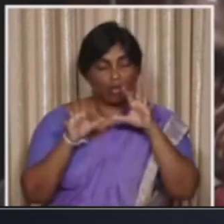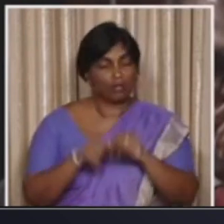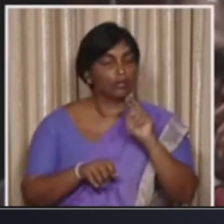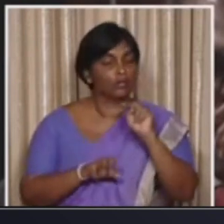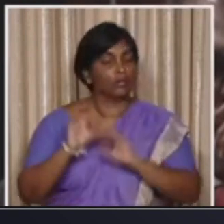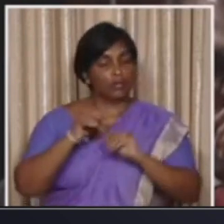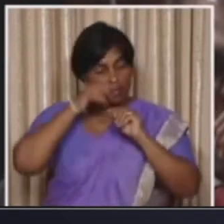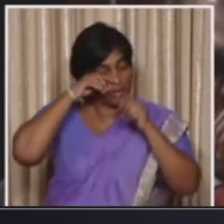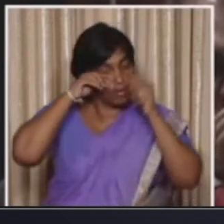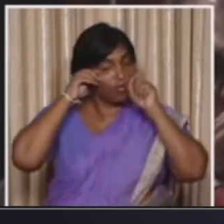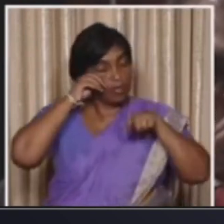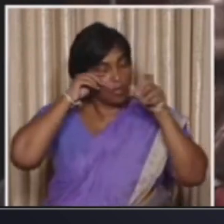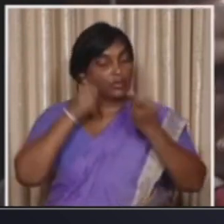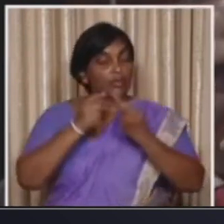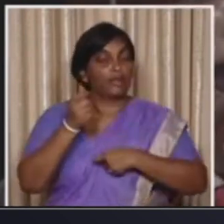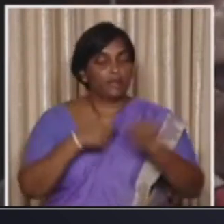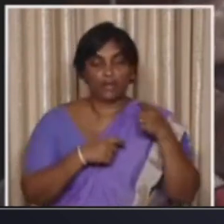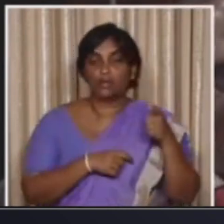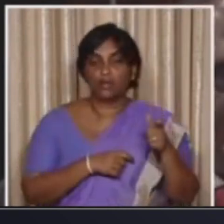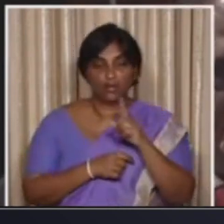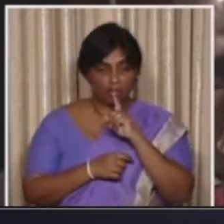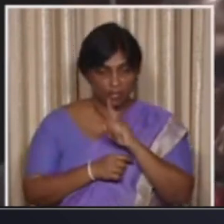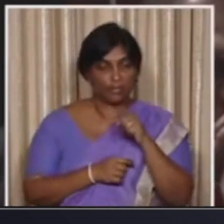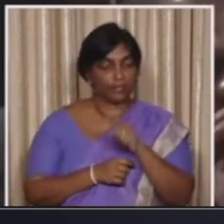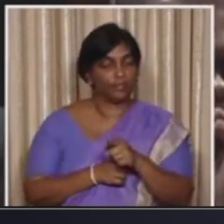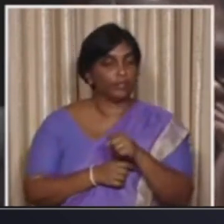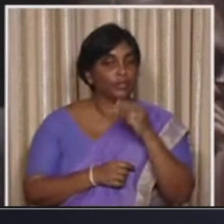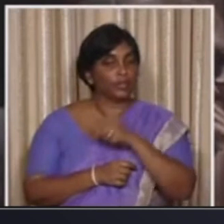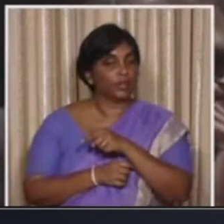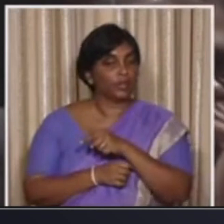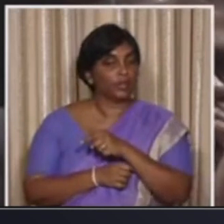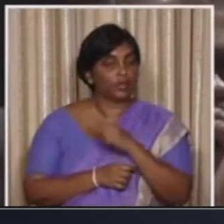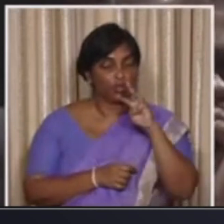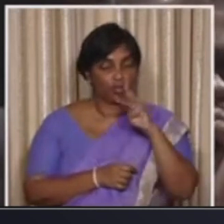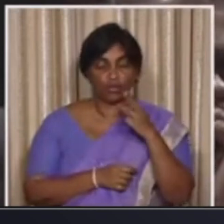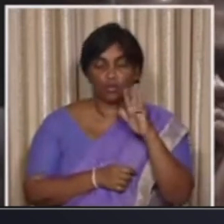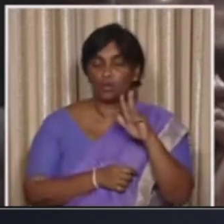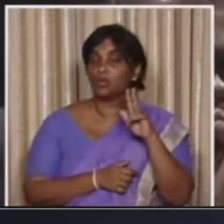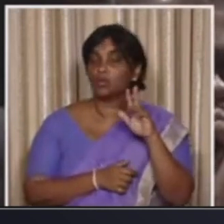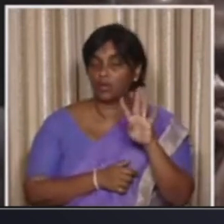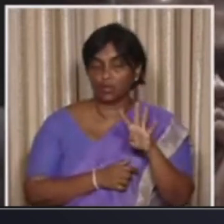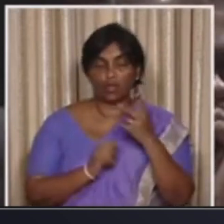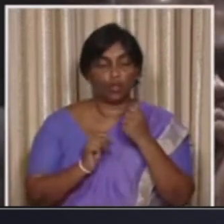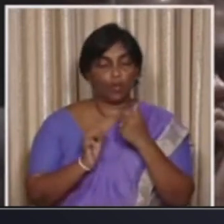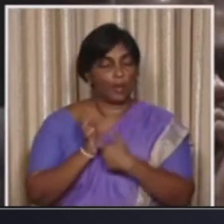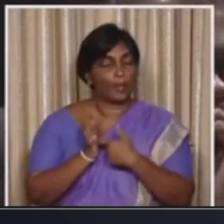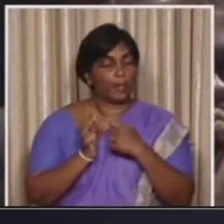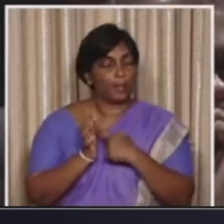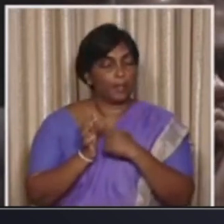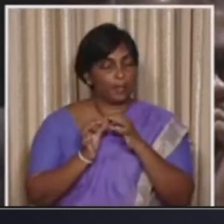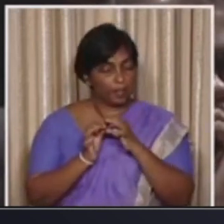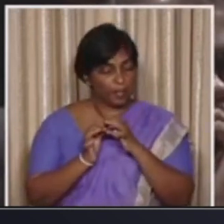20%කින් මහජනයාට විකුණනවා කියලා ඒ කියන්නේ අර 394ක රුපියල් බිලියන